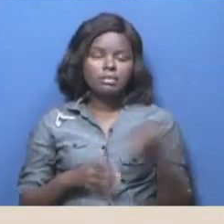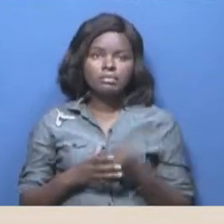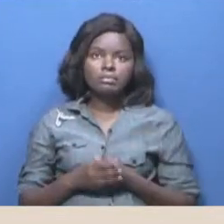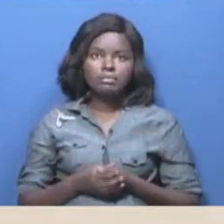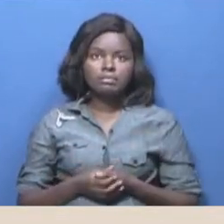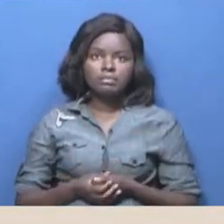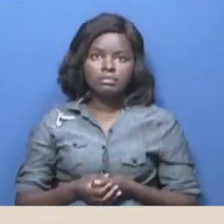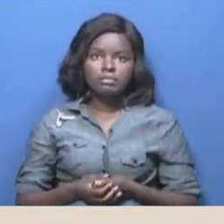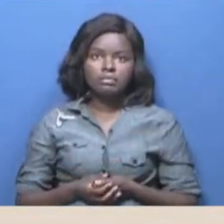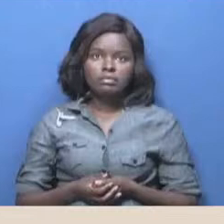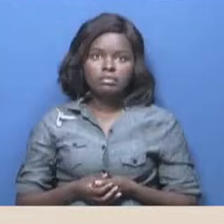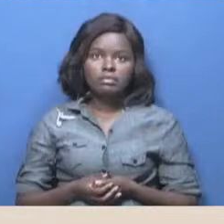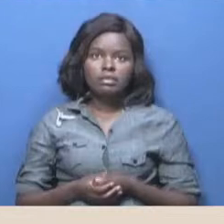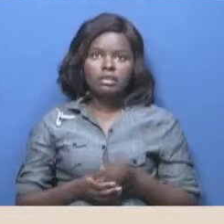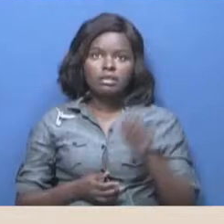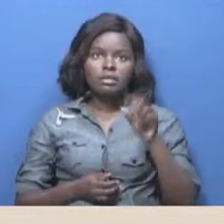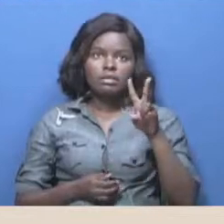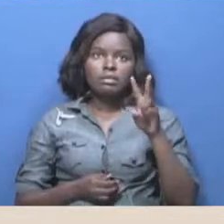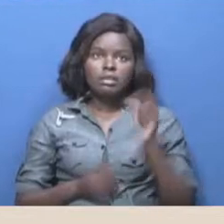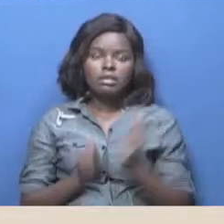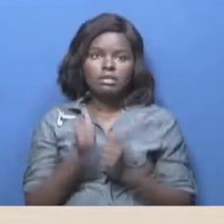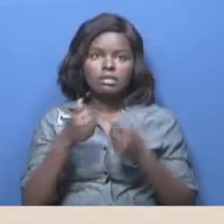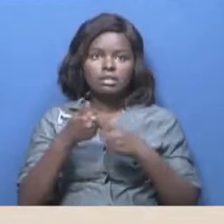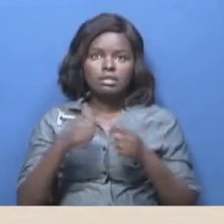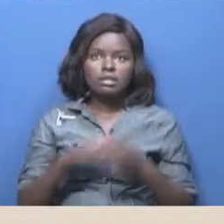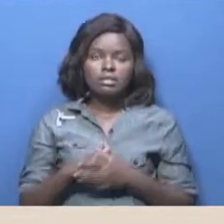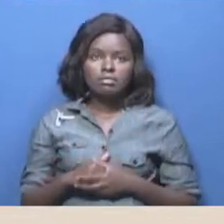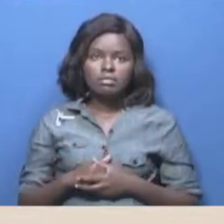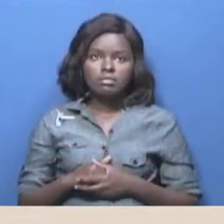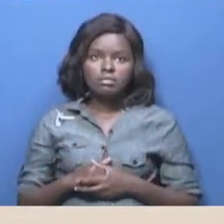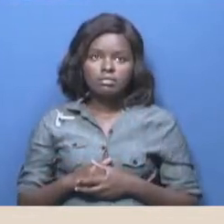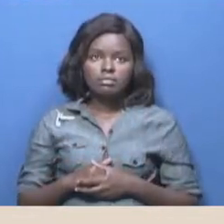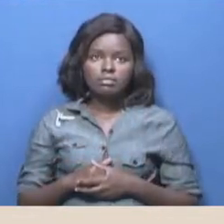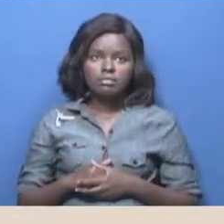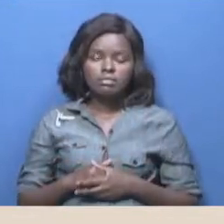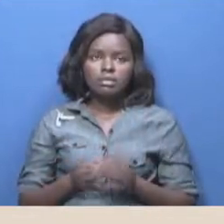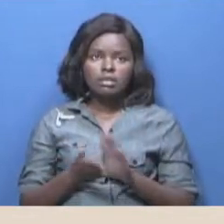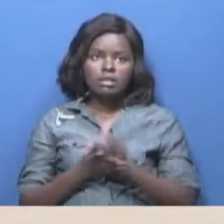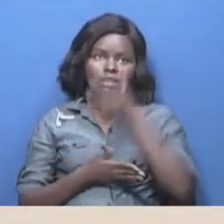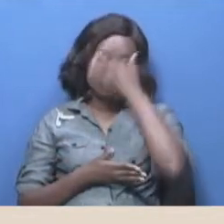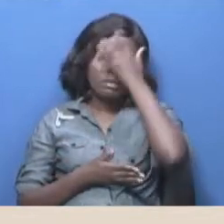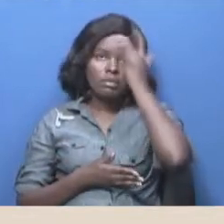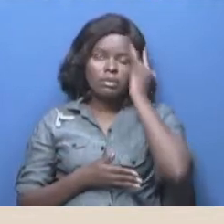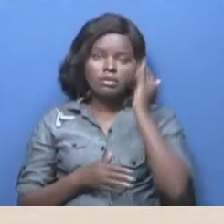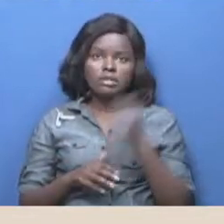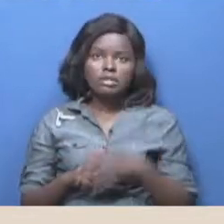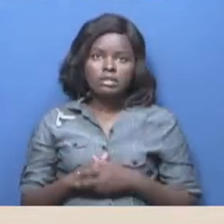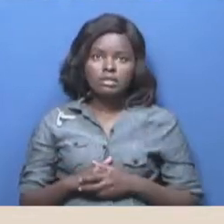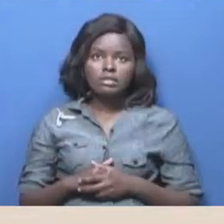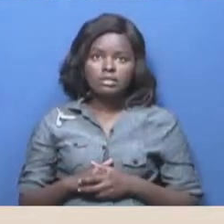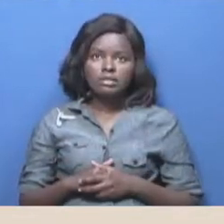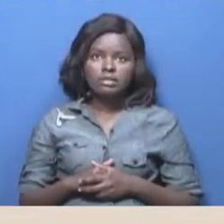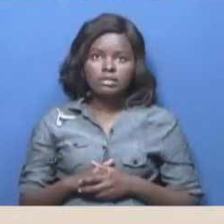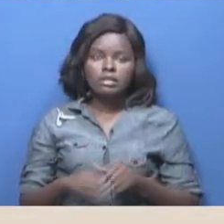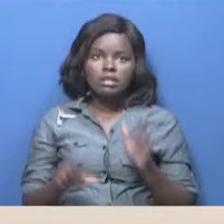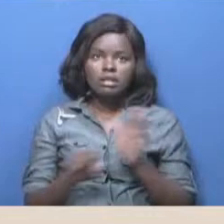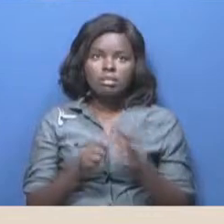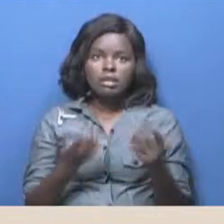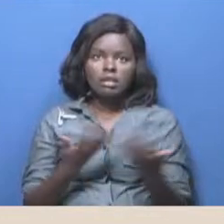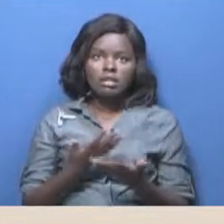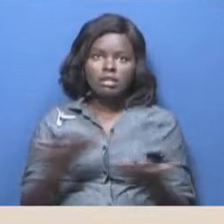about 2016 na kwa sababu ya mambo mengi